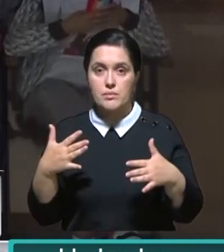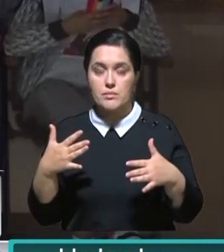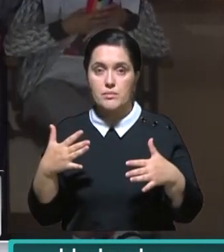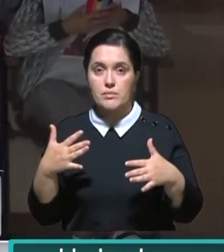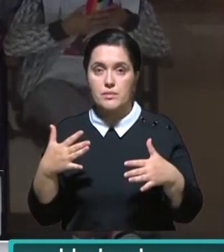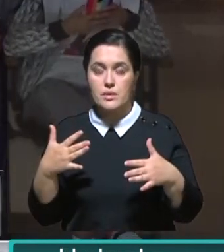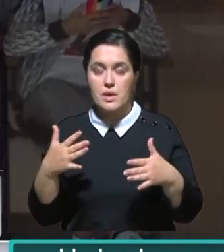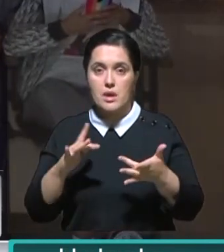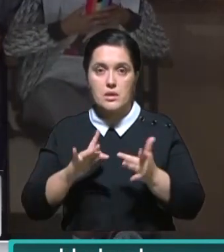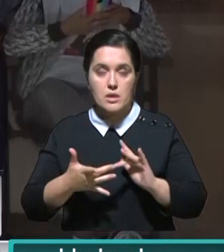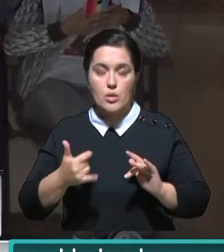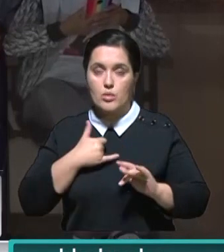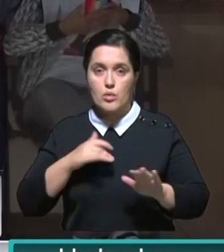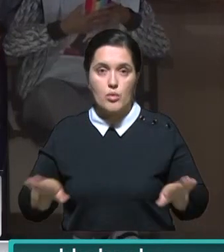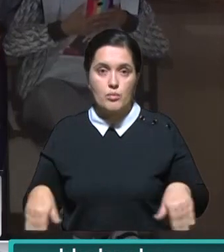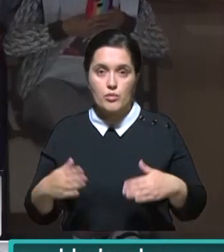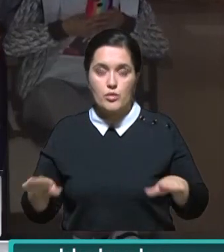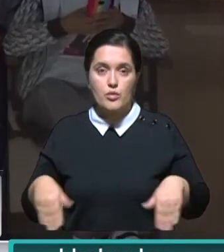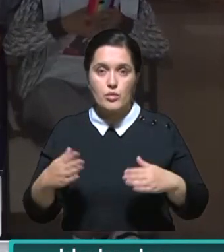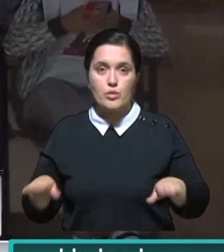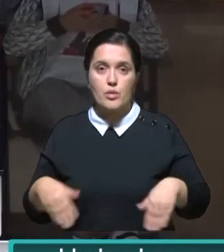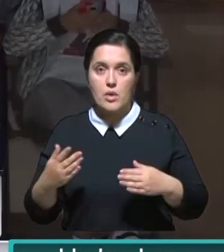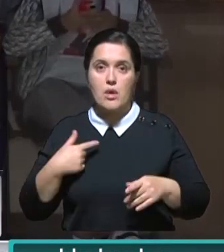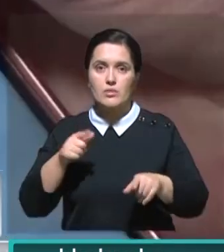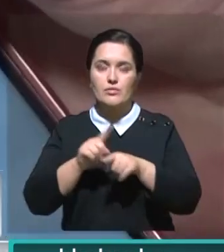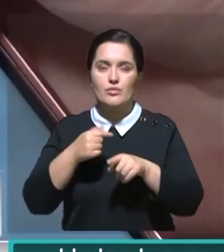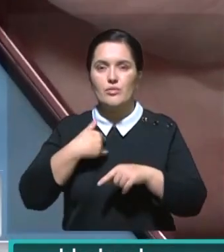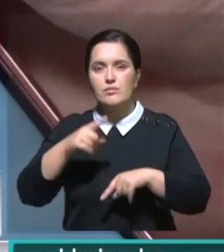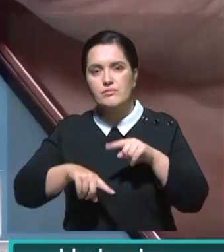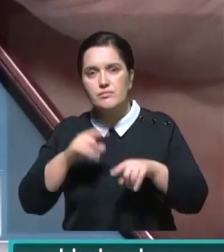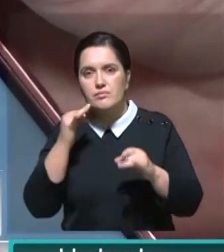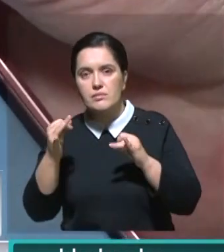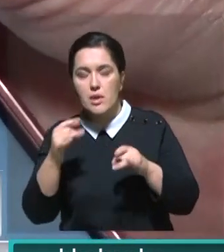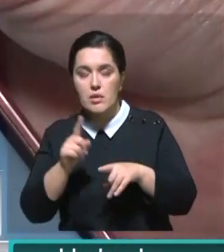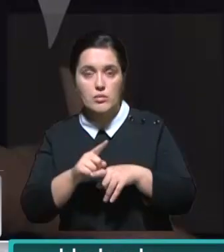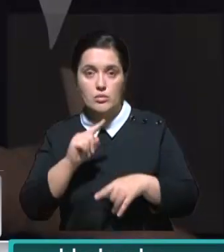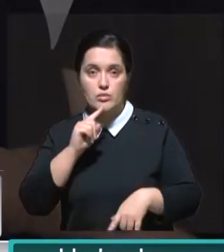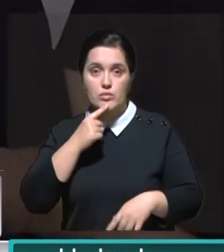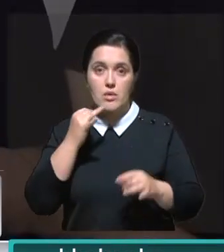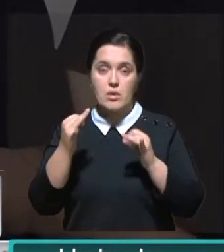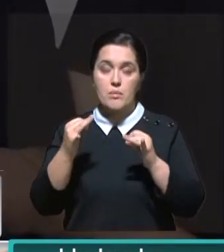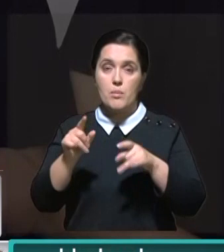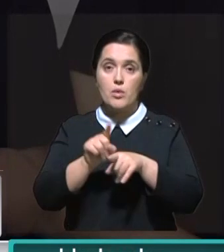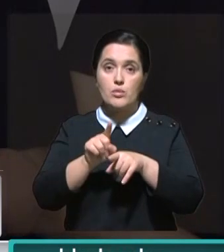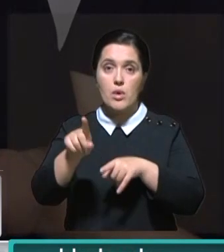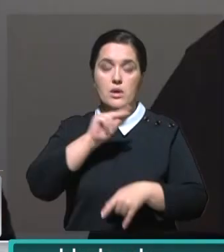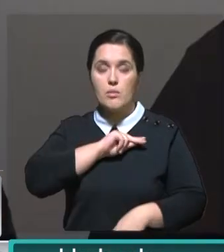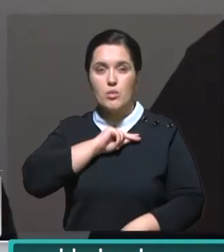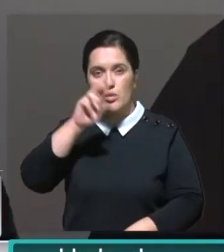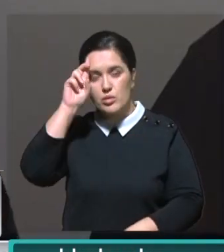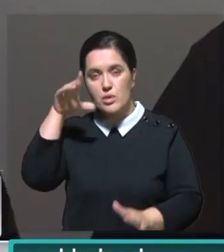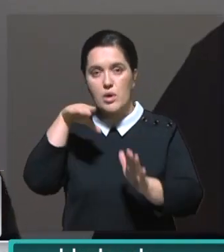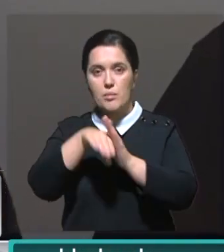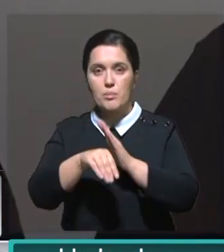интернета здесь не имеется. А также с родными и близкими связаться очень сложно. Сложно связаться с внешним миром и работником госструктур.